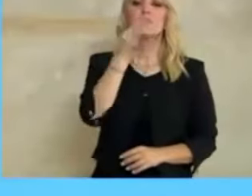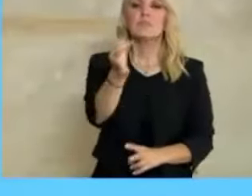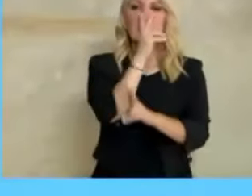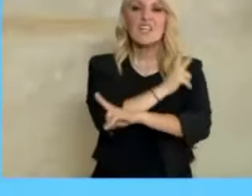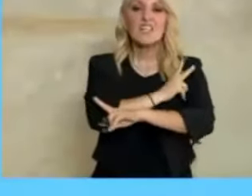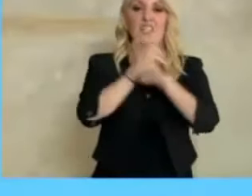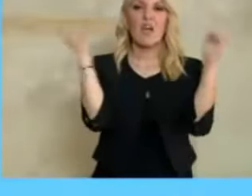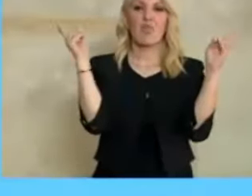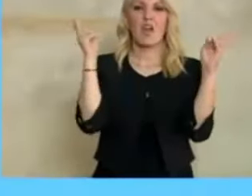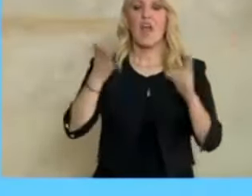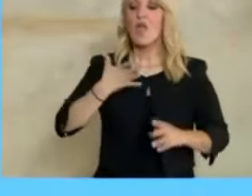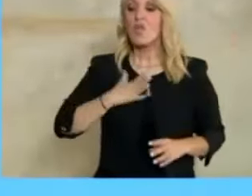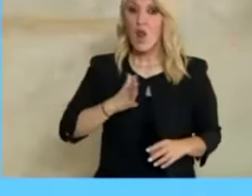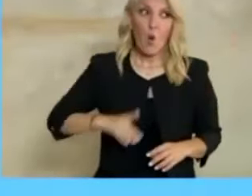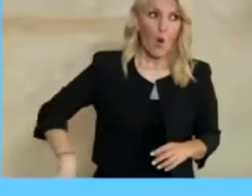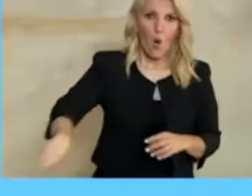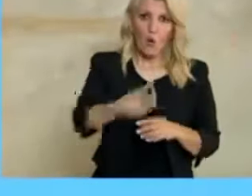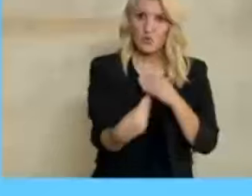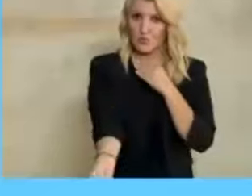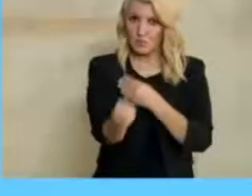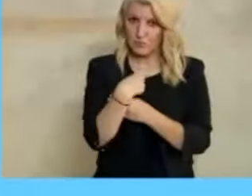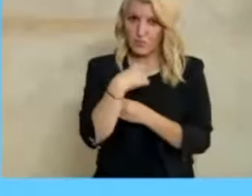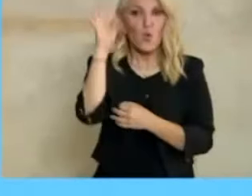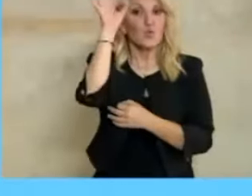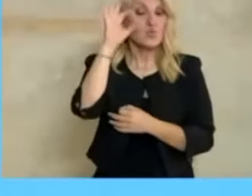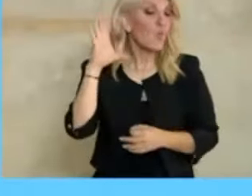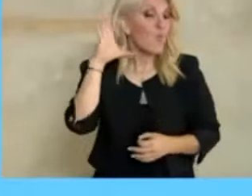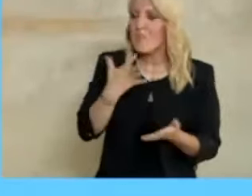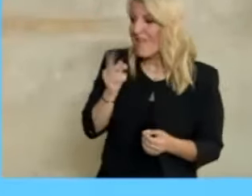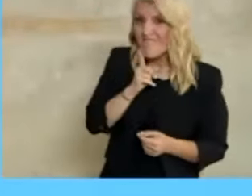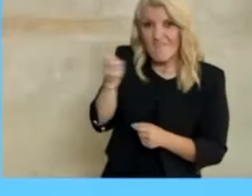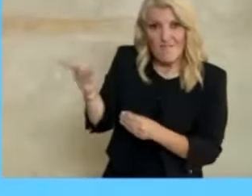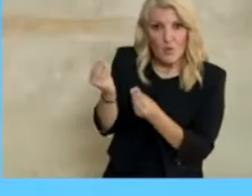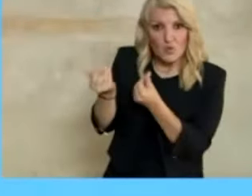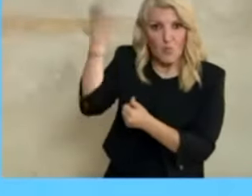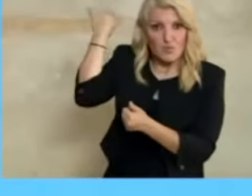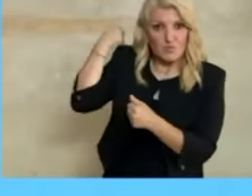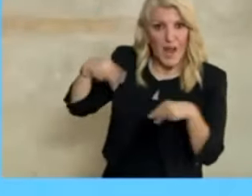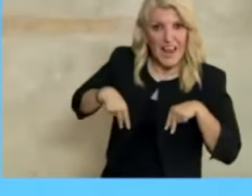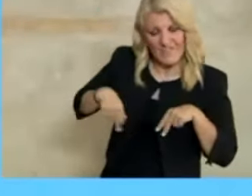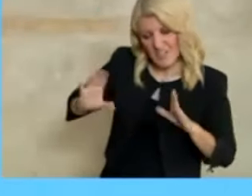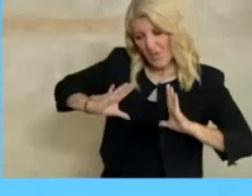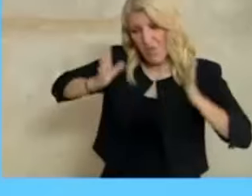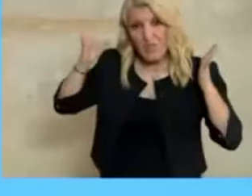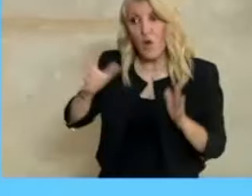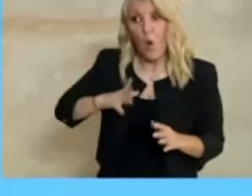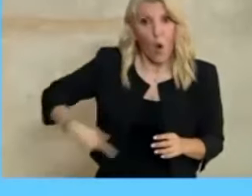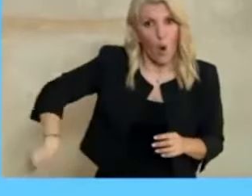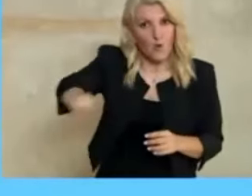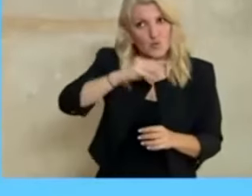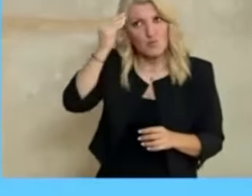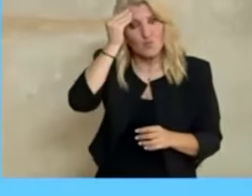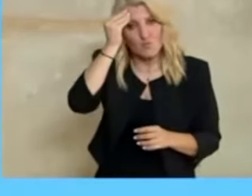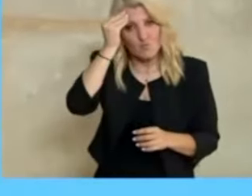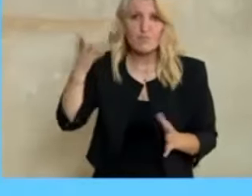εντολή για να μπορέσουμε να επιταχύνουμε τις μεταρρυθμίσεις για τις οποίες έχουμε εκλεγεί. Οι ευρωεκλογές έχουν και μια σημαντική εθνική διάσταση, είναι